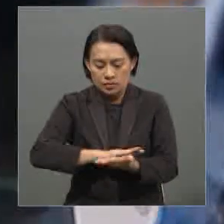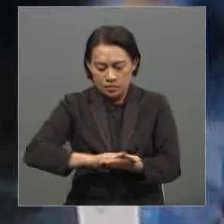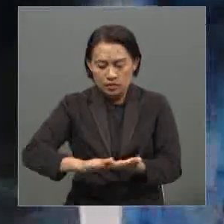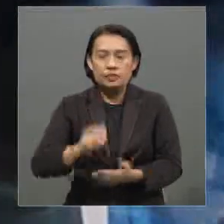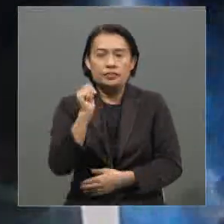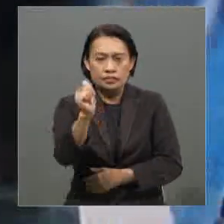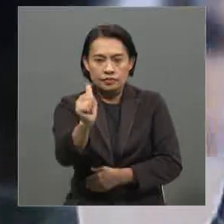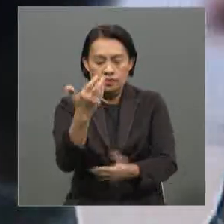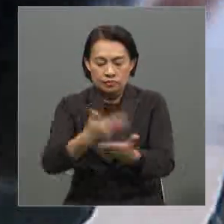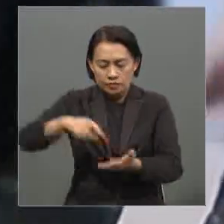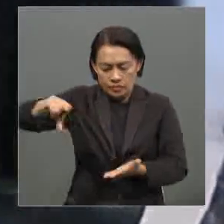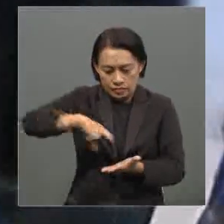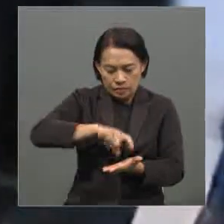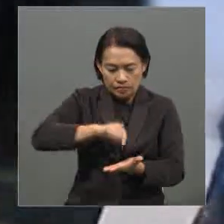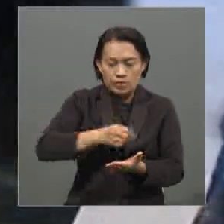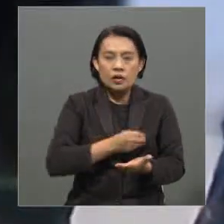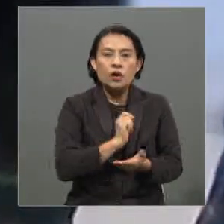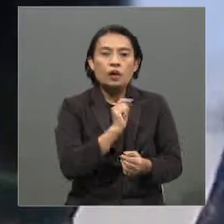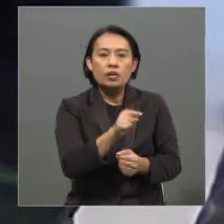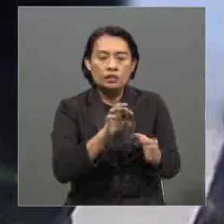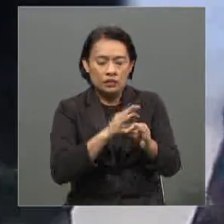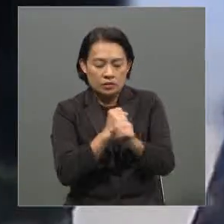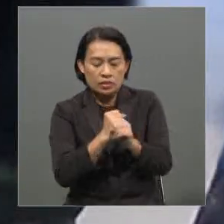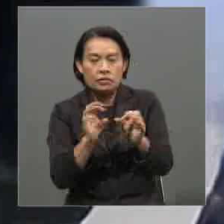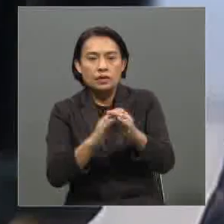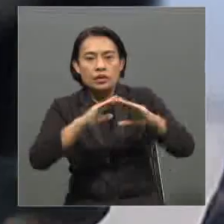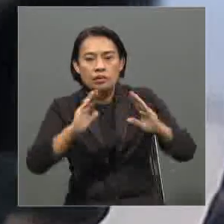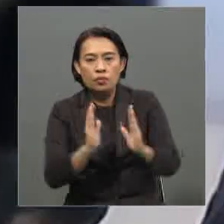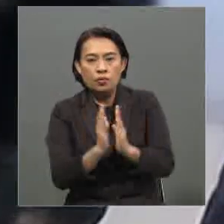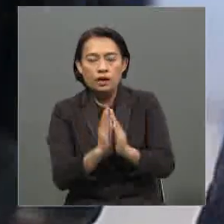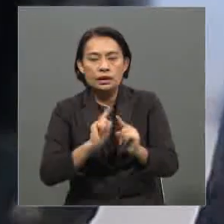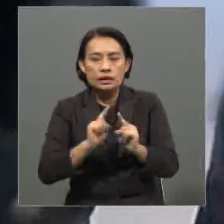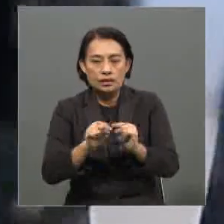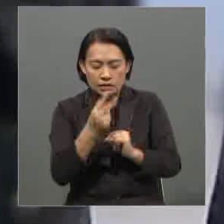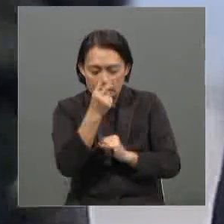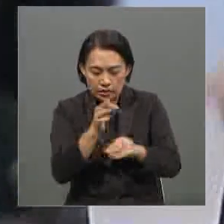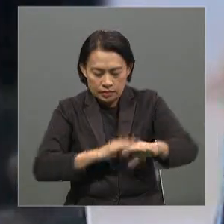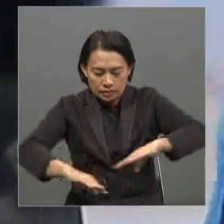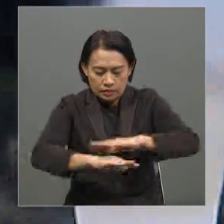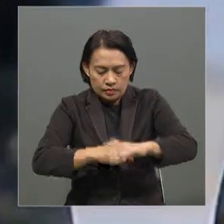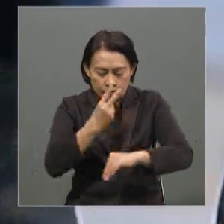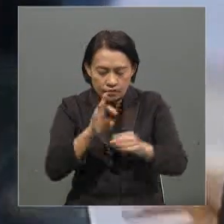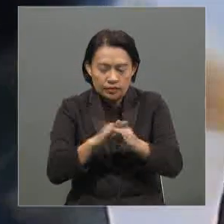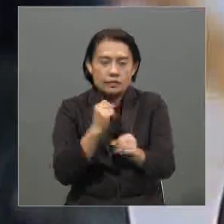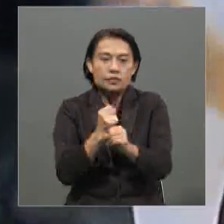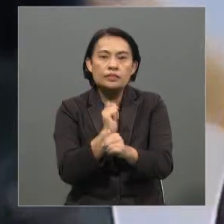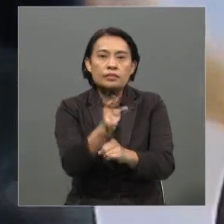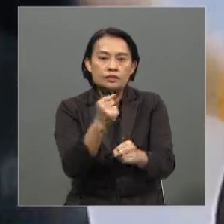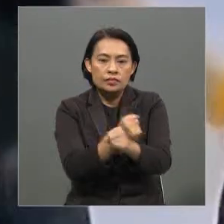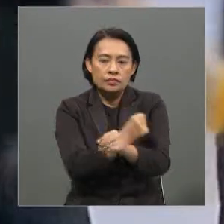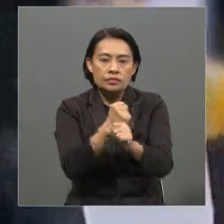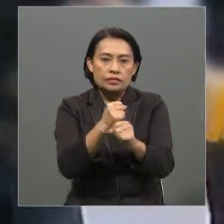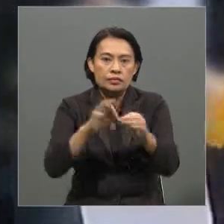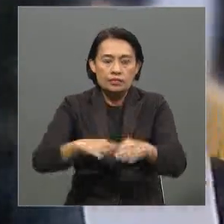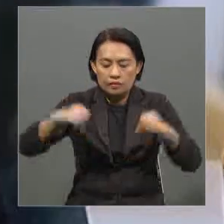เพราะว่าเงินที่ได้มาเนี่ยก็นำไปใช้ในกิจของสงฆ์ซึ่งก่อนหน้านี้ท่านก็ชี้ให้เห็นหลักฐานนะครับว่าก็นำไปจ้างในการติดตั้ง